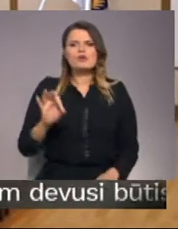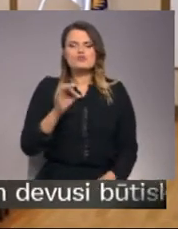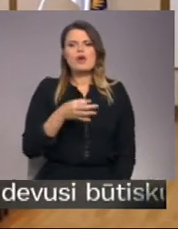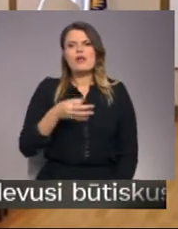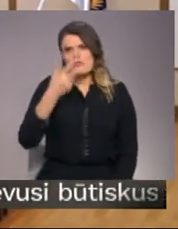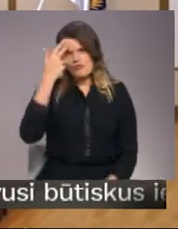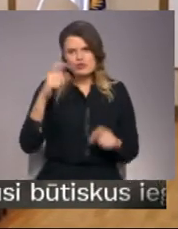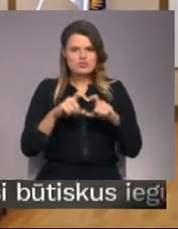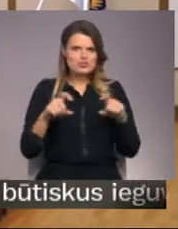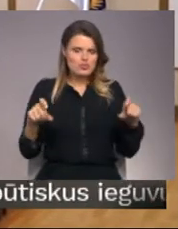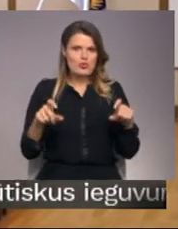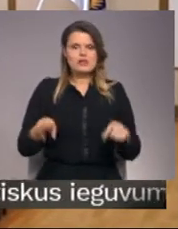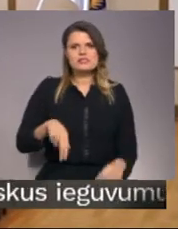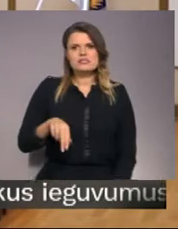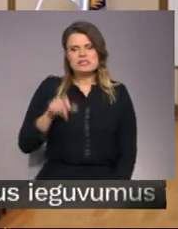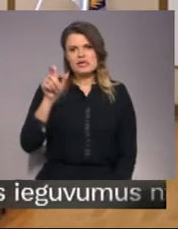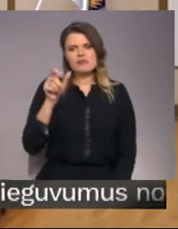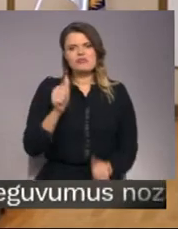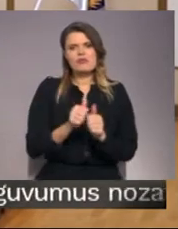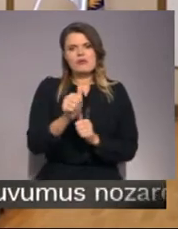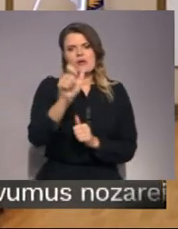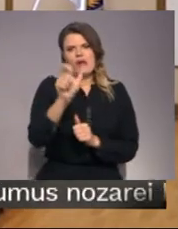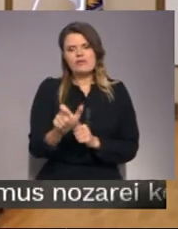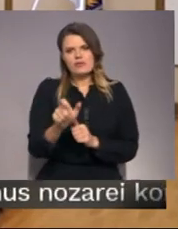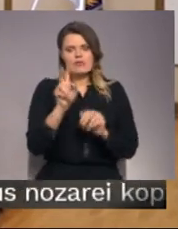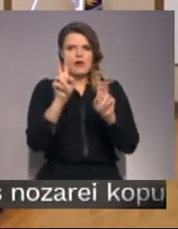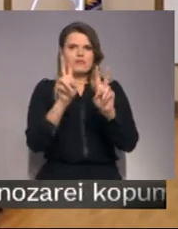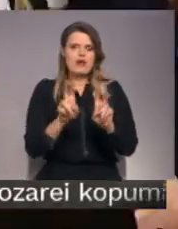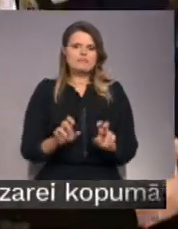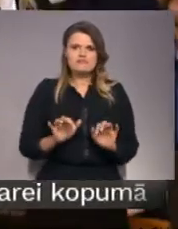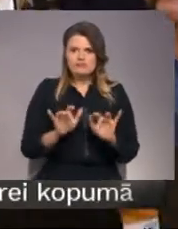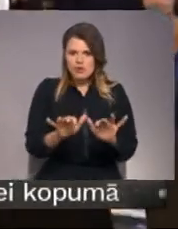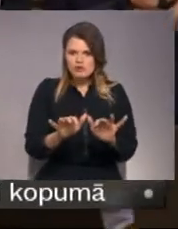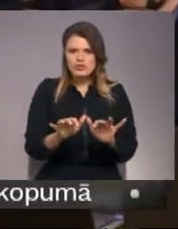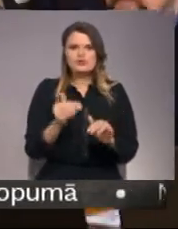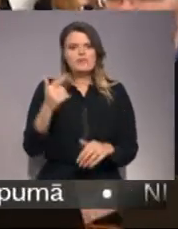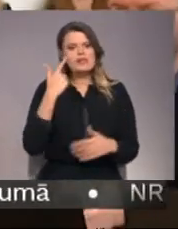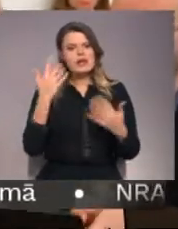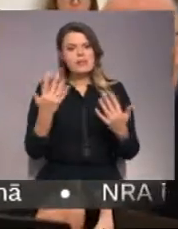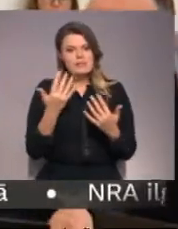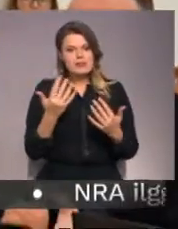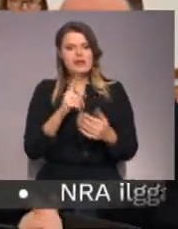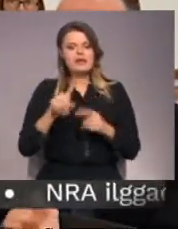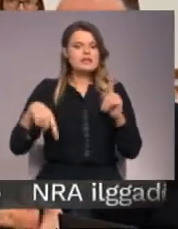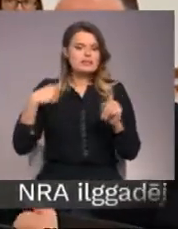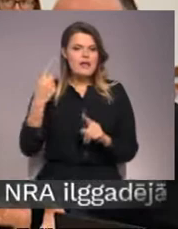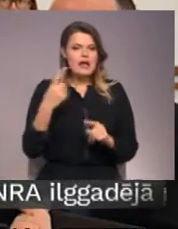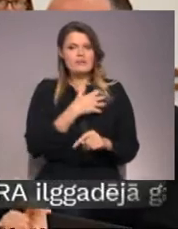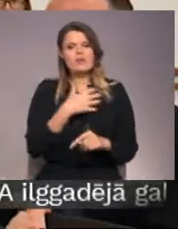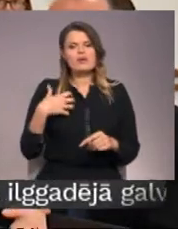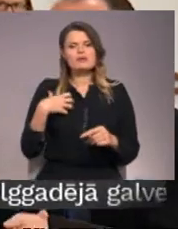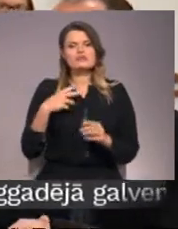Ozolnieku vidusskolas direktoru kandidātu izskatīšanas procesu. Viņa prāt, lai arī līdz nākamajām